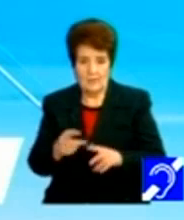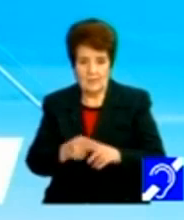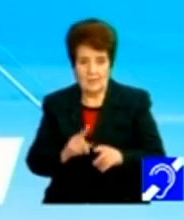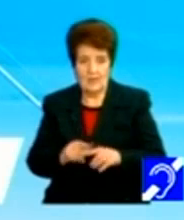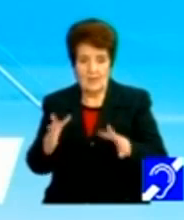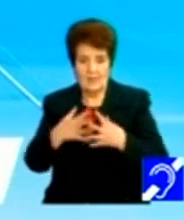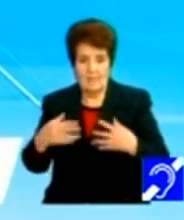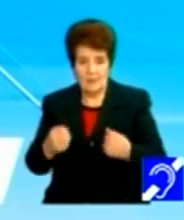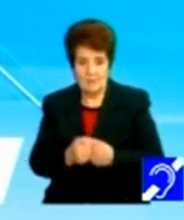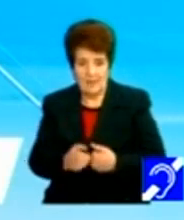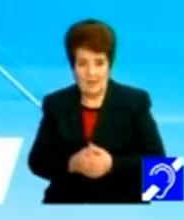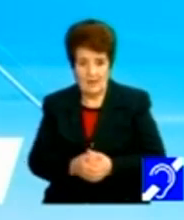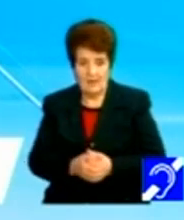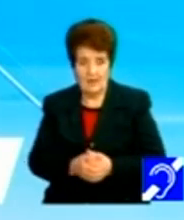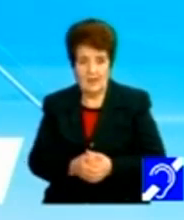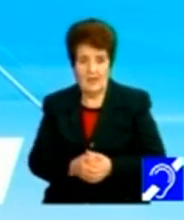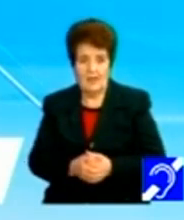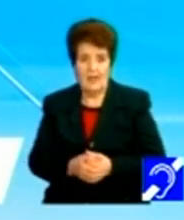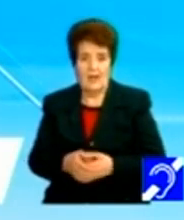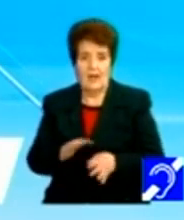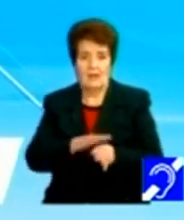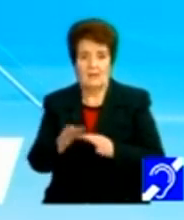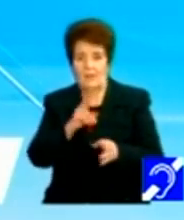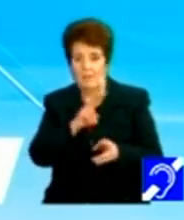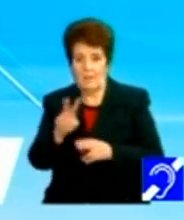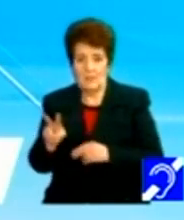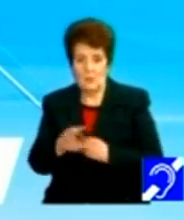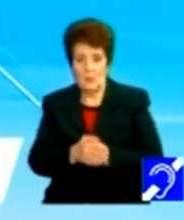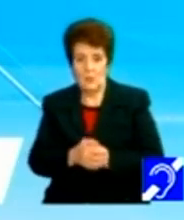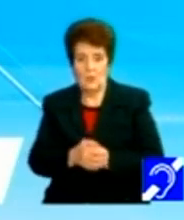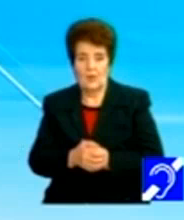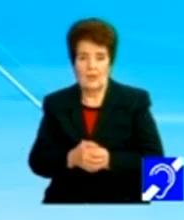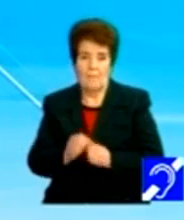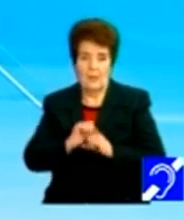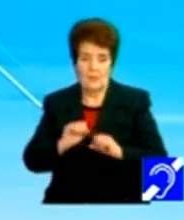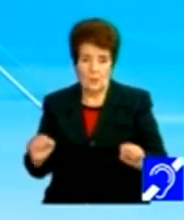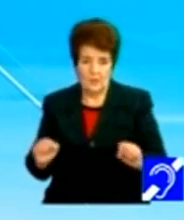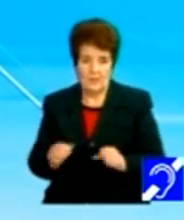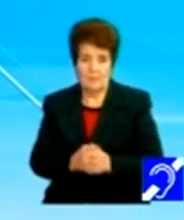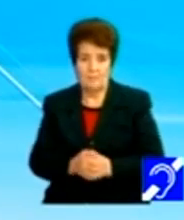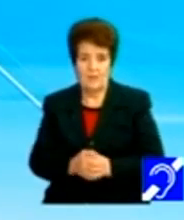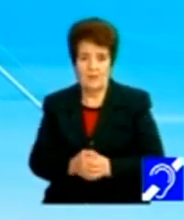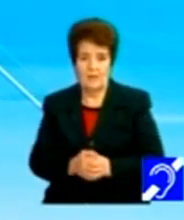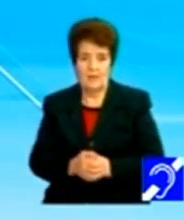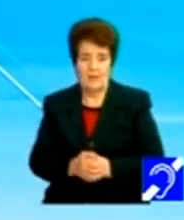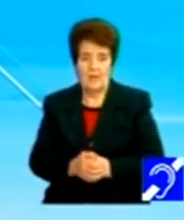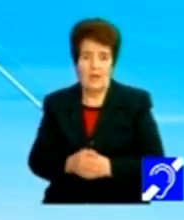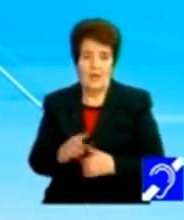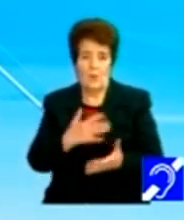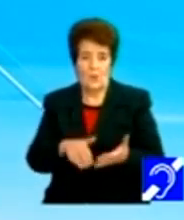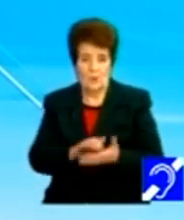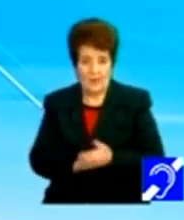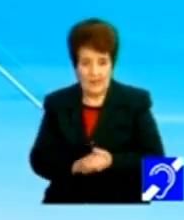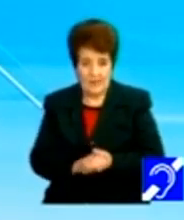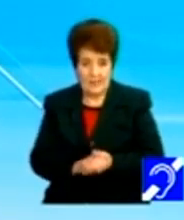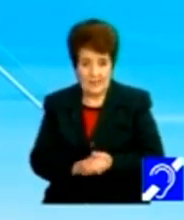din familie și mi-au cultivat aceste viziuni care țin de patriotism, viziuni unioniste și așa mai departe,